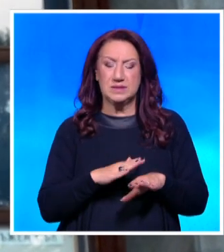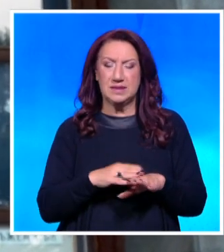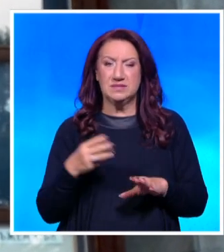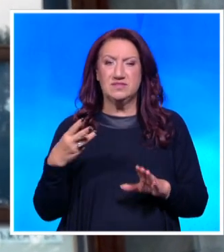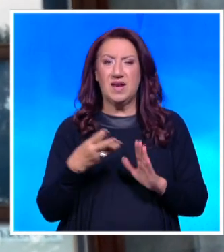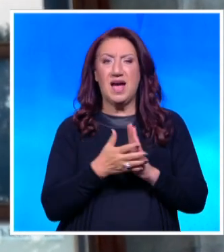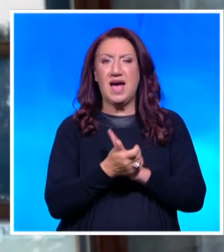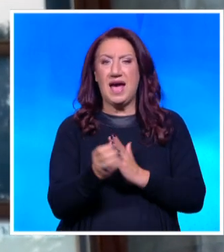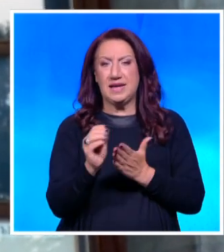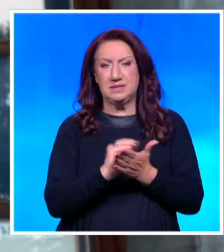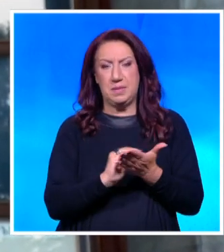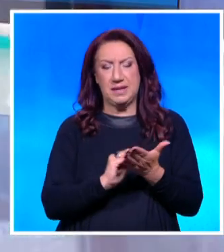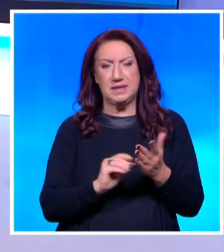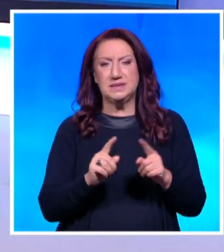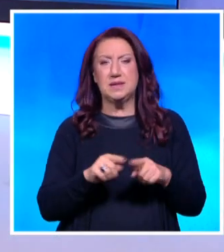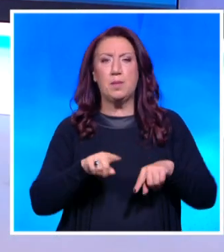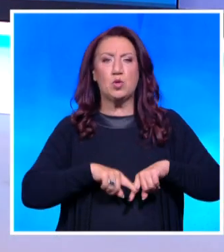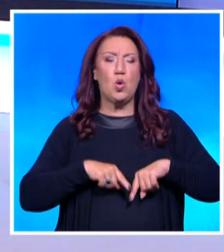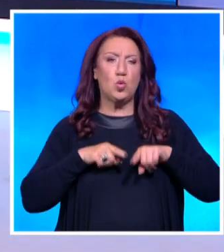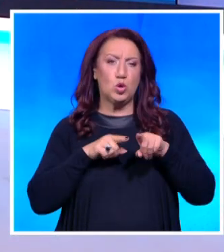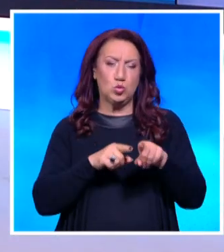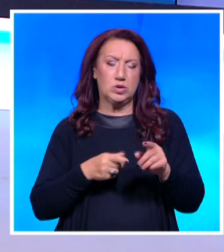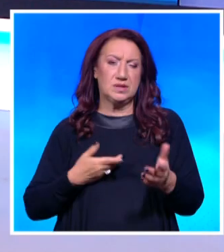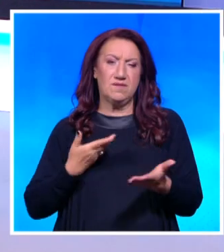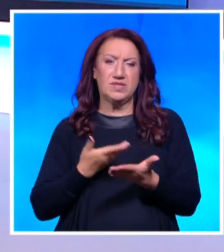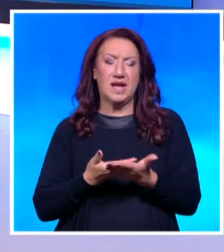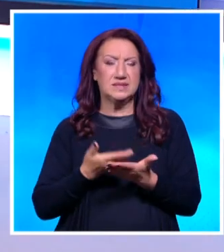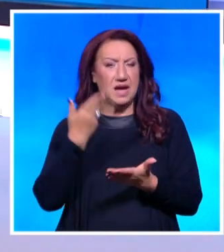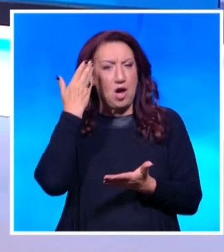внесе обвинителен акт. Благодаря, Теодора. Теодора Христова от Стара Загора.